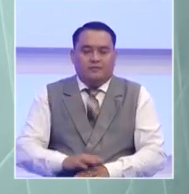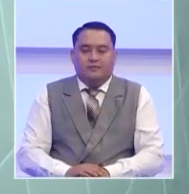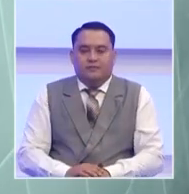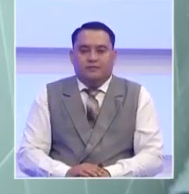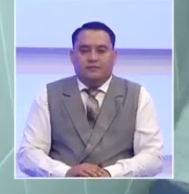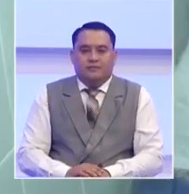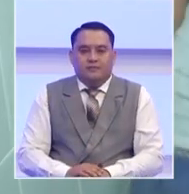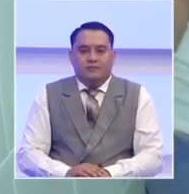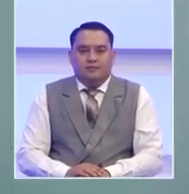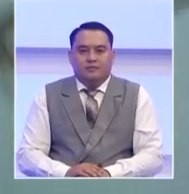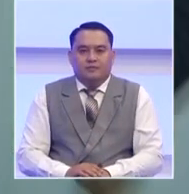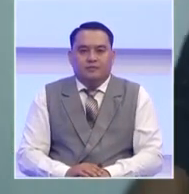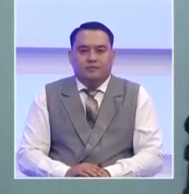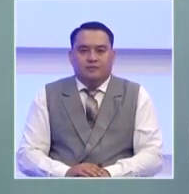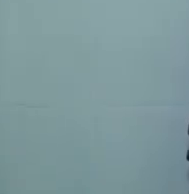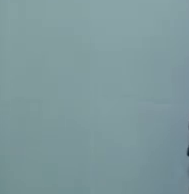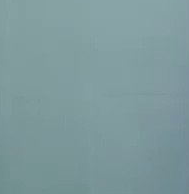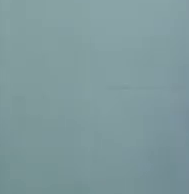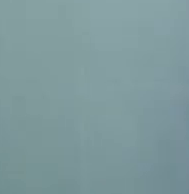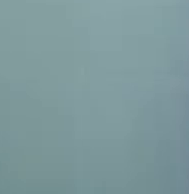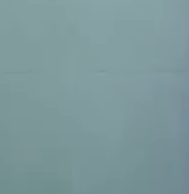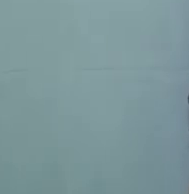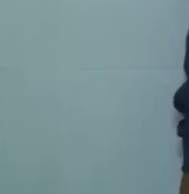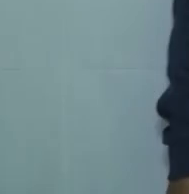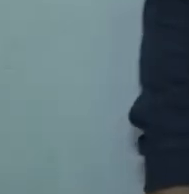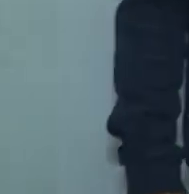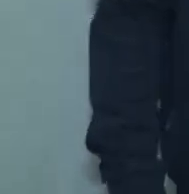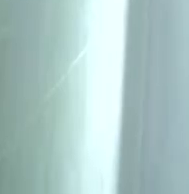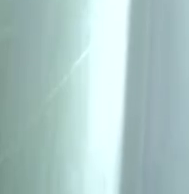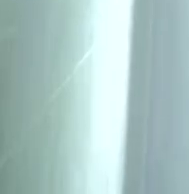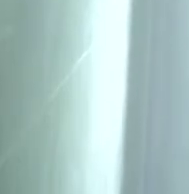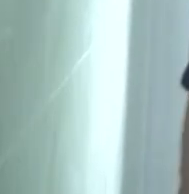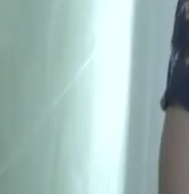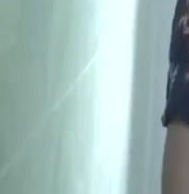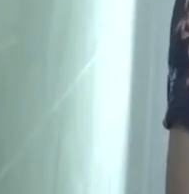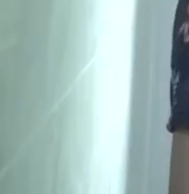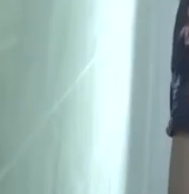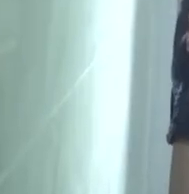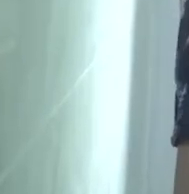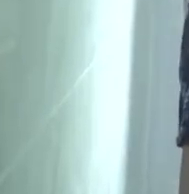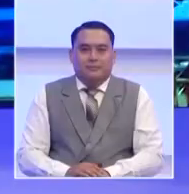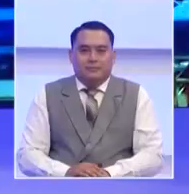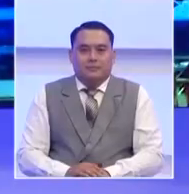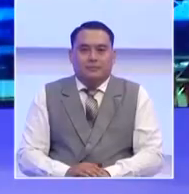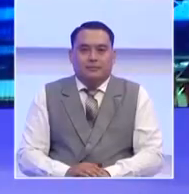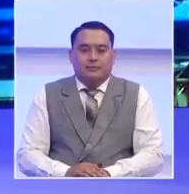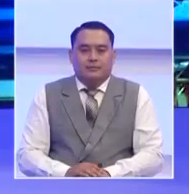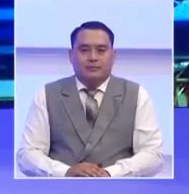условия для учащихся. Айнур Мейрханова, Курманжан Касымжанулы, Аманжол Жункешев, телеканал ЖТСУ из Жамбылского района.